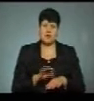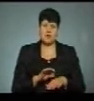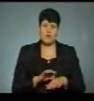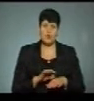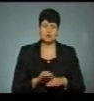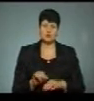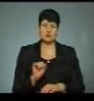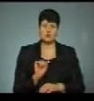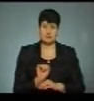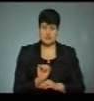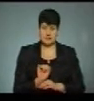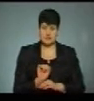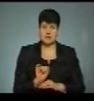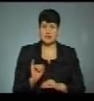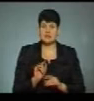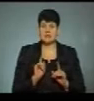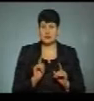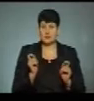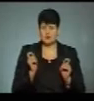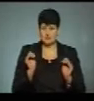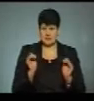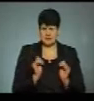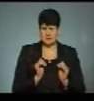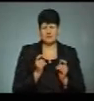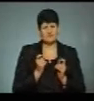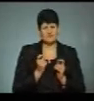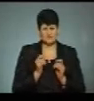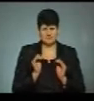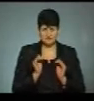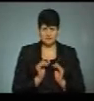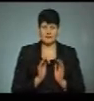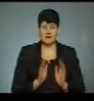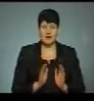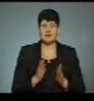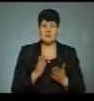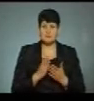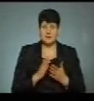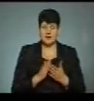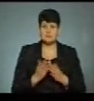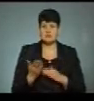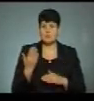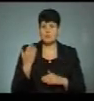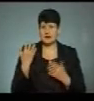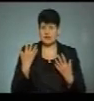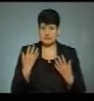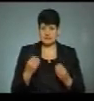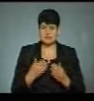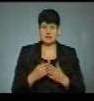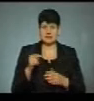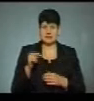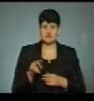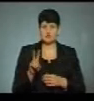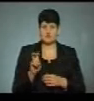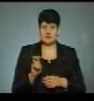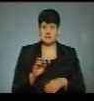захворюваності зупинилися, навіть дещо знизилися, незначно, звичайно, але маємо вже за попередні дні, наприклад,